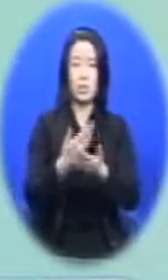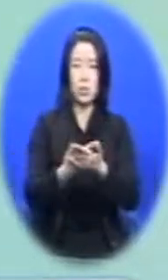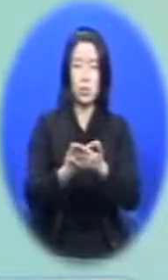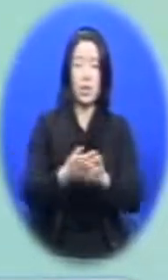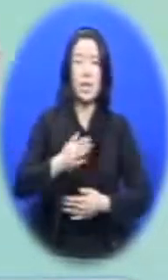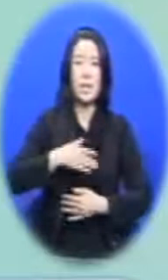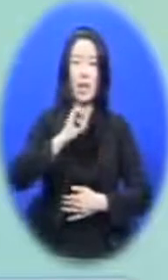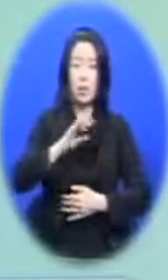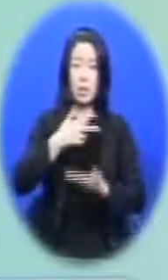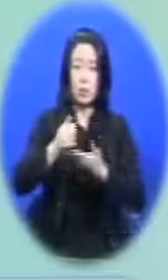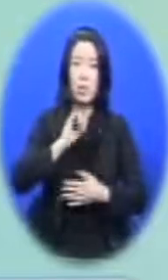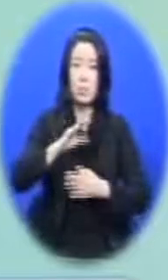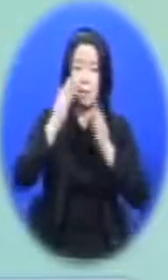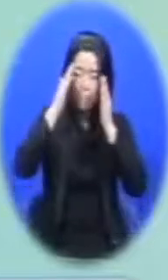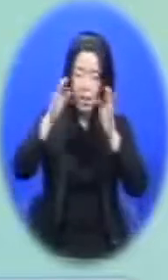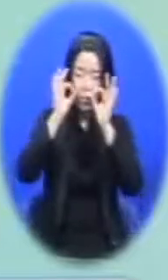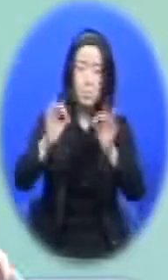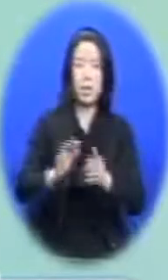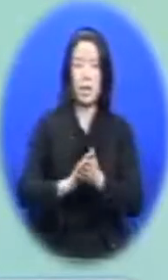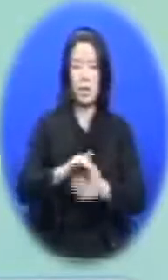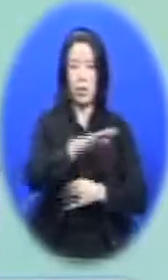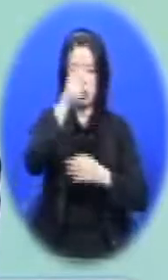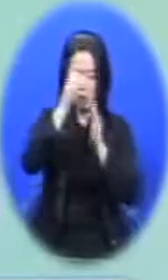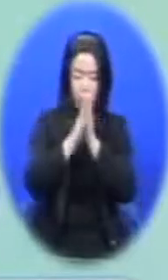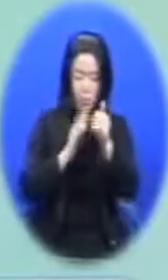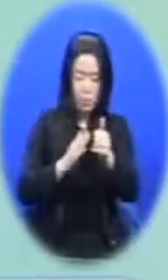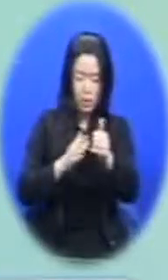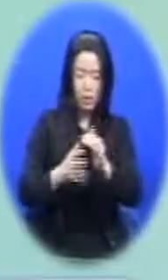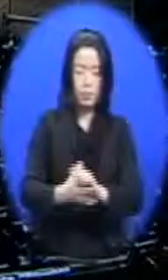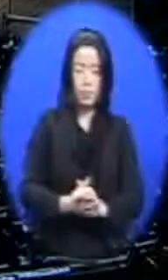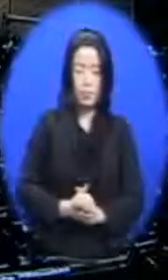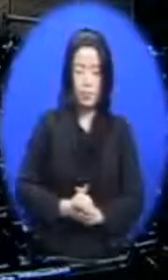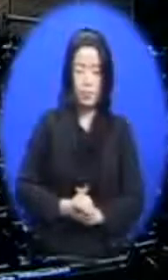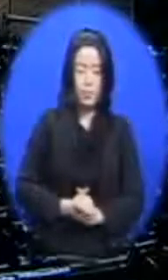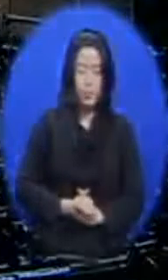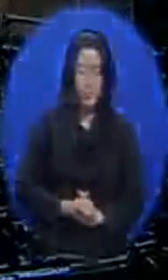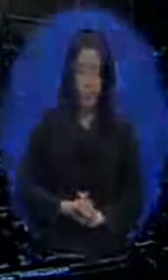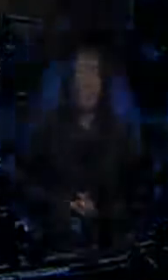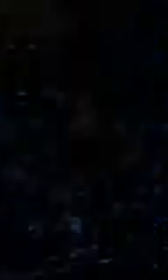제가 오직 주님만 바라봅니다. 우리 기도합시다. 은혜와 사랑이 충만하신 아버지 하나님.